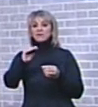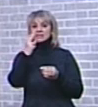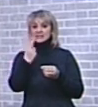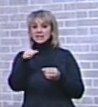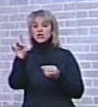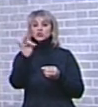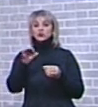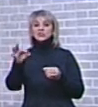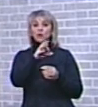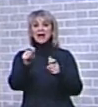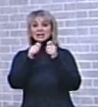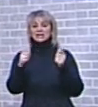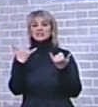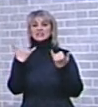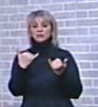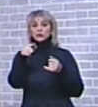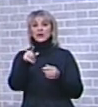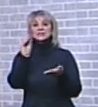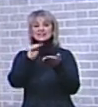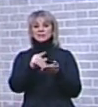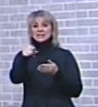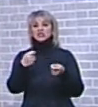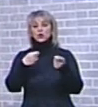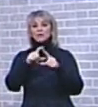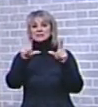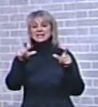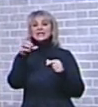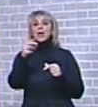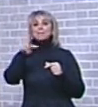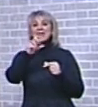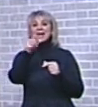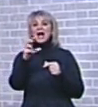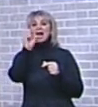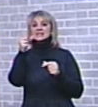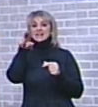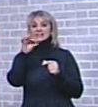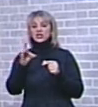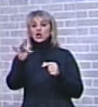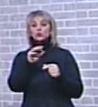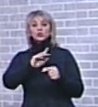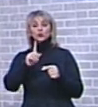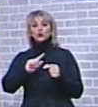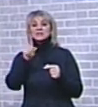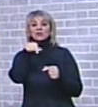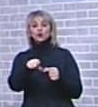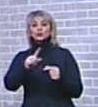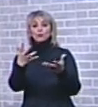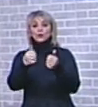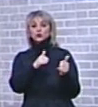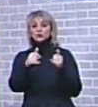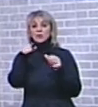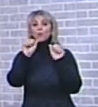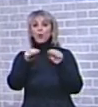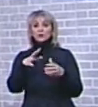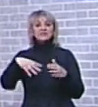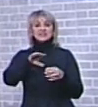центр Ростовской области открыт сегодня. Он разместился в торговом центре «Мега» в Аксайском районе. И удобство в том, что получить услуги здесь